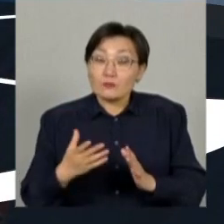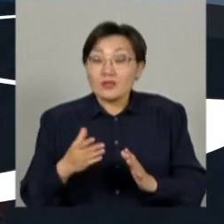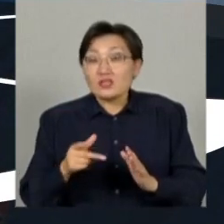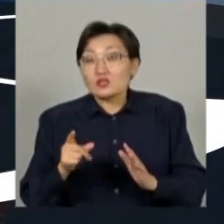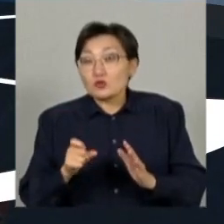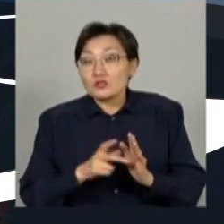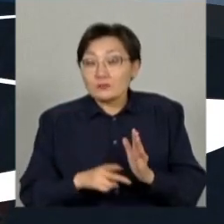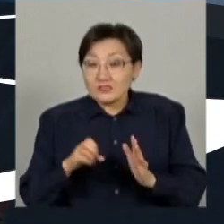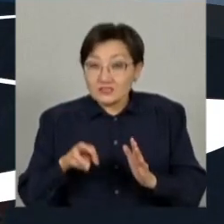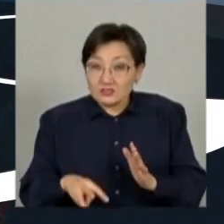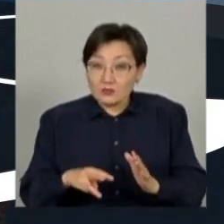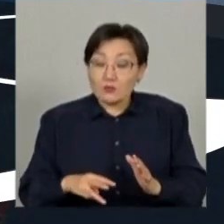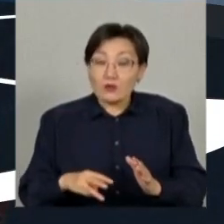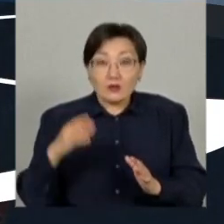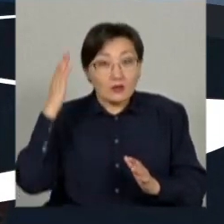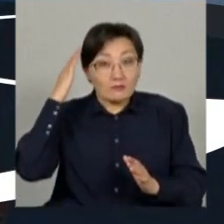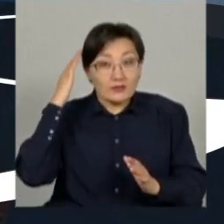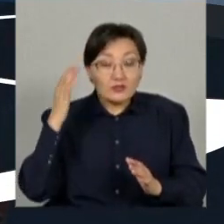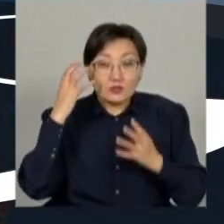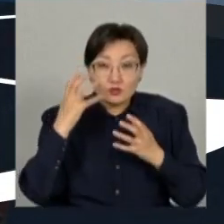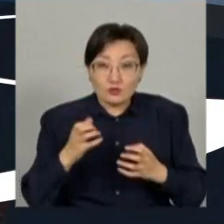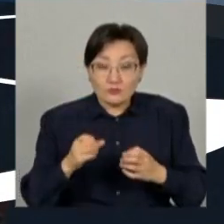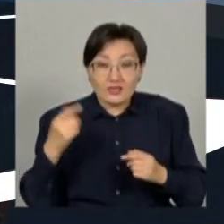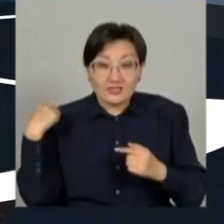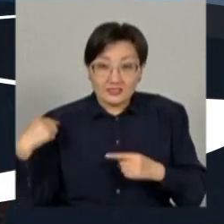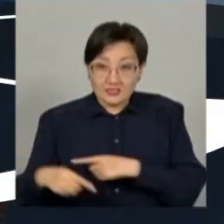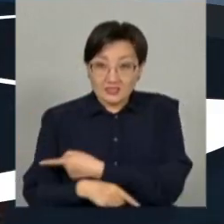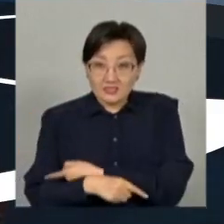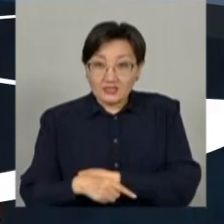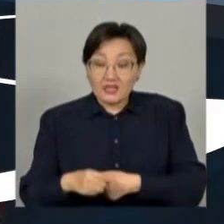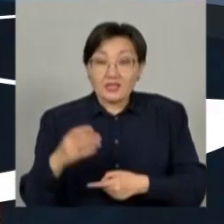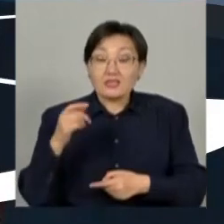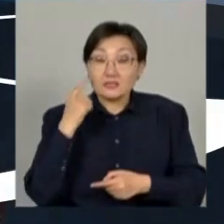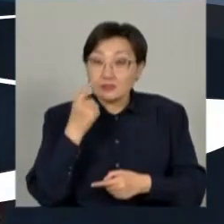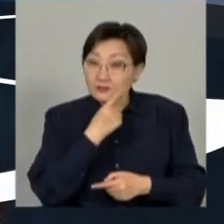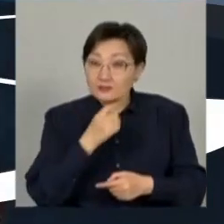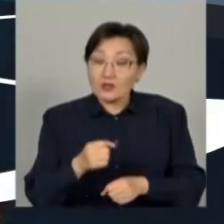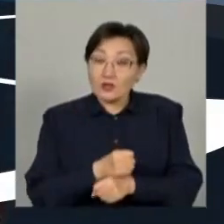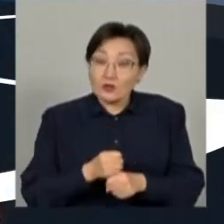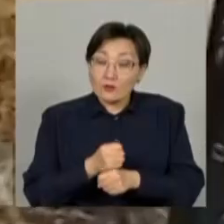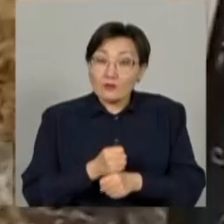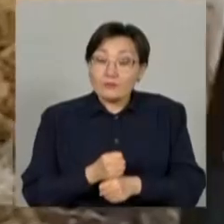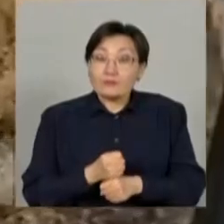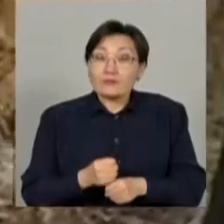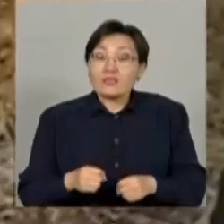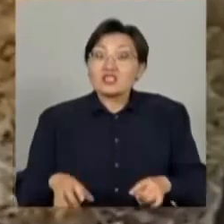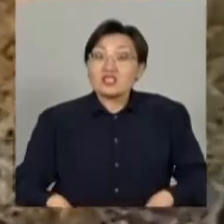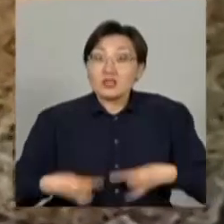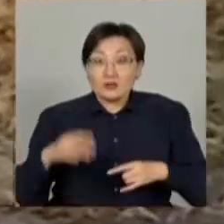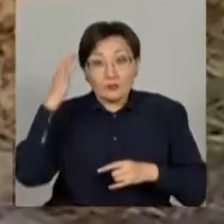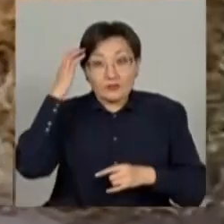170 см волосы темно-каштановые длинные глаза карие была одета в куртку и штаны черного цвета